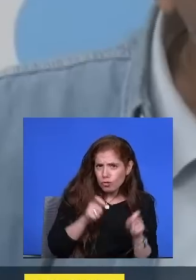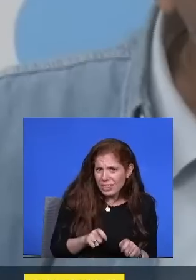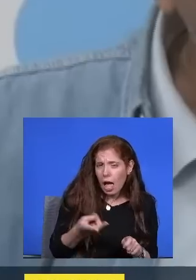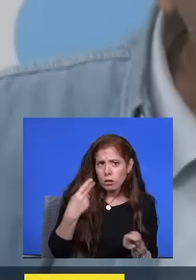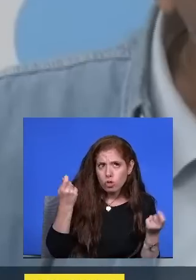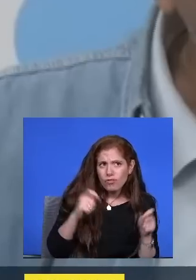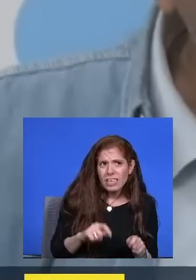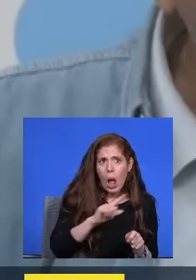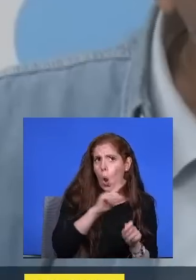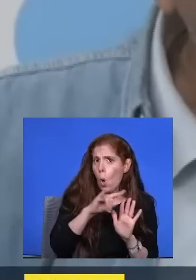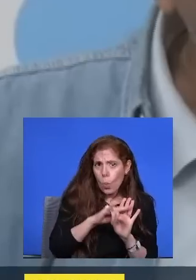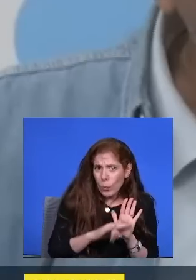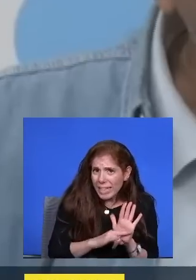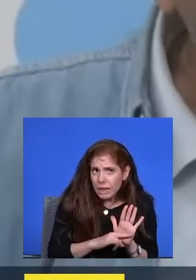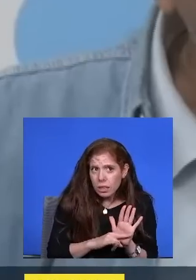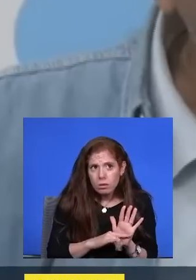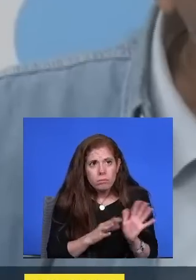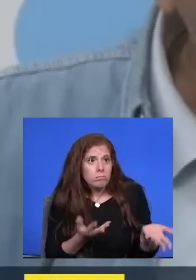לא חוקית. אין ספק,